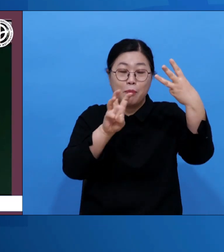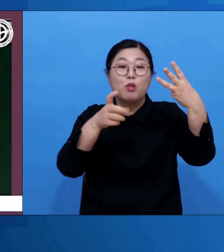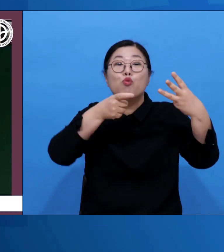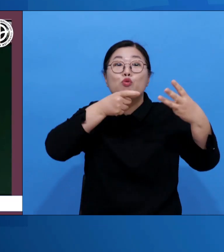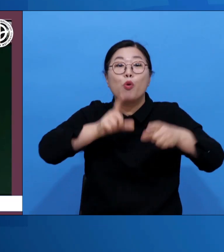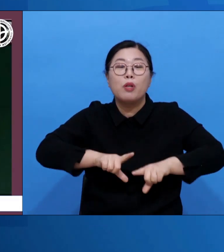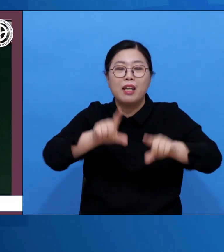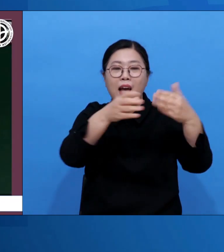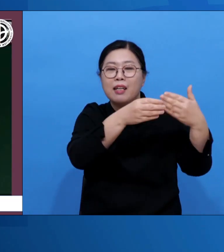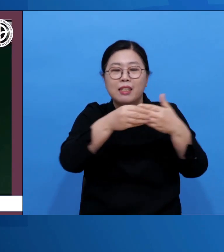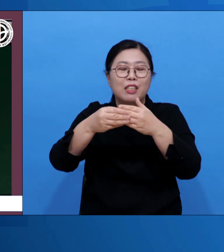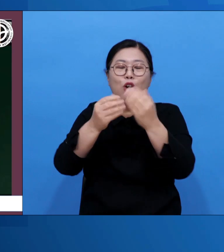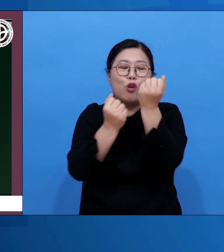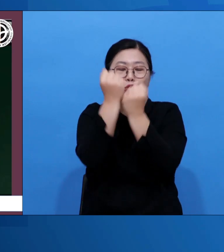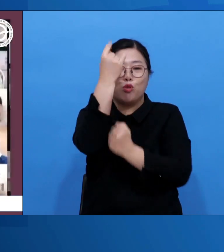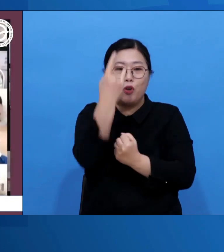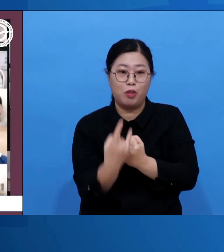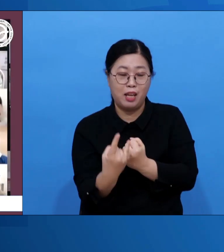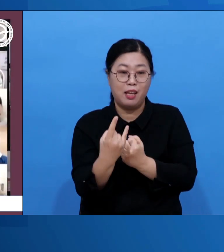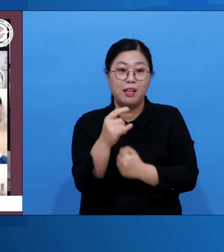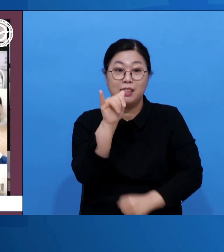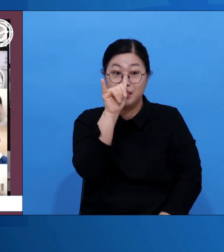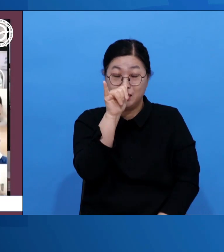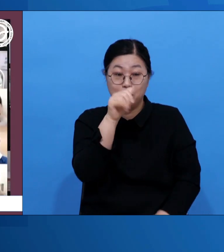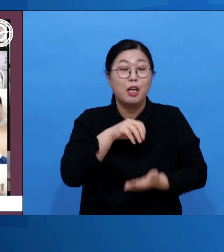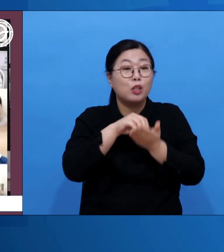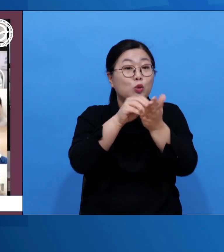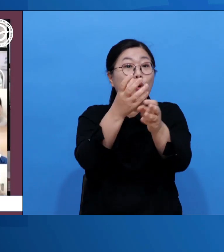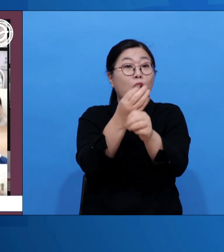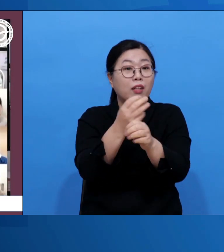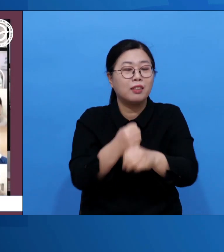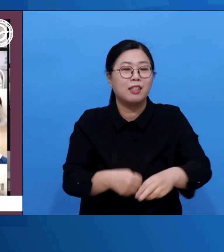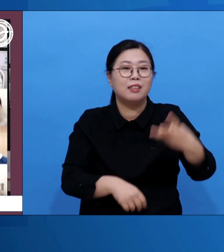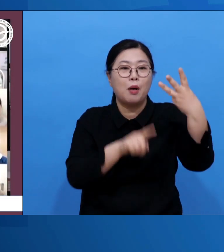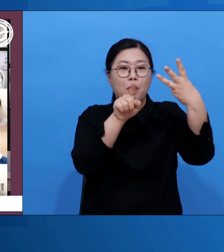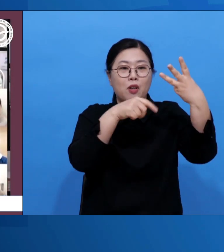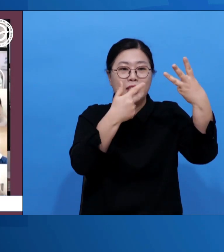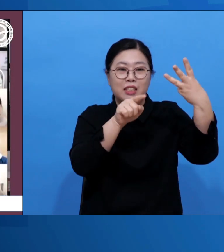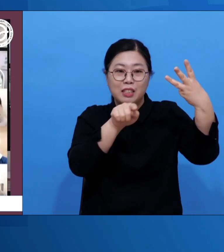11시 30분에 있습니다. 등록은 7일부터 23일까지